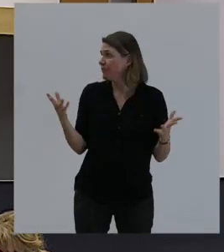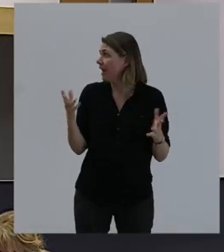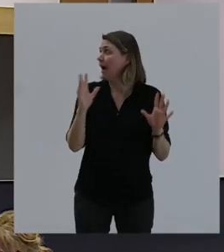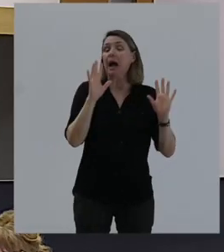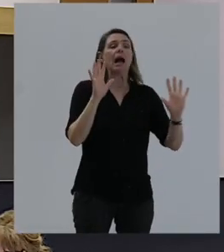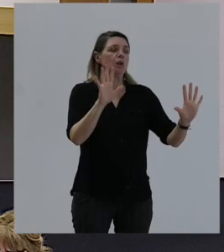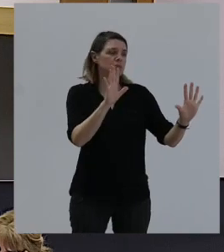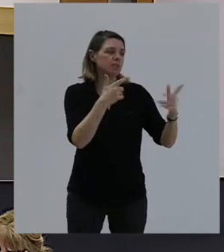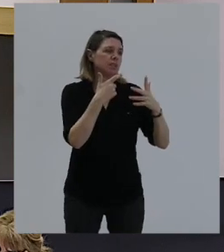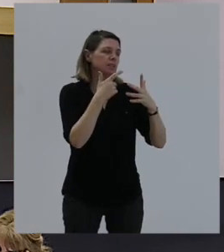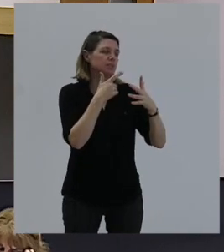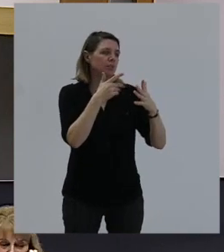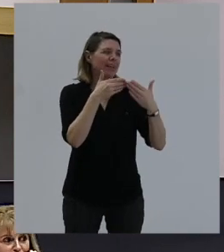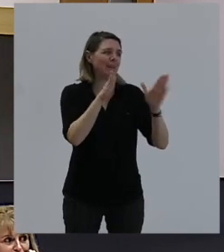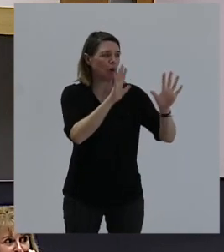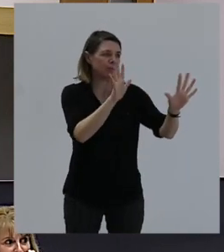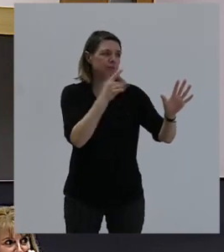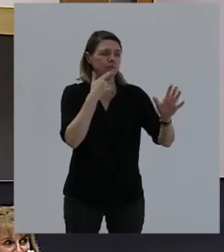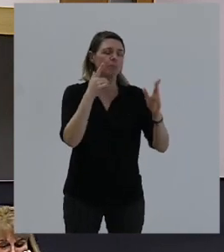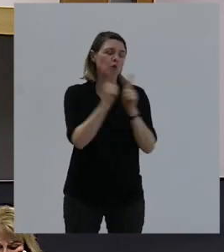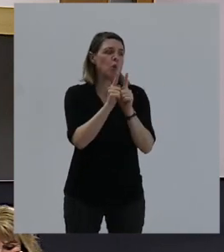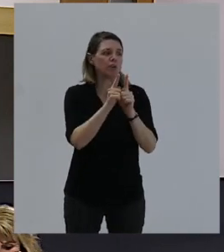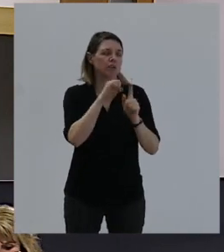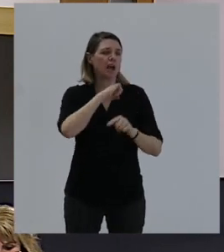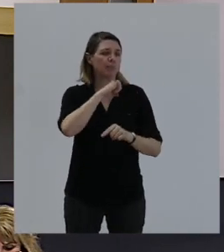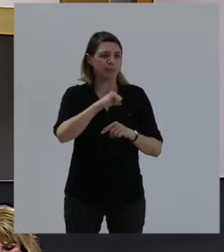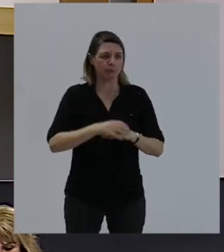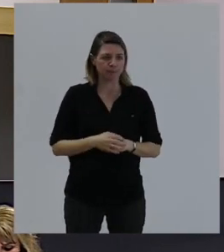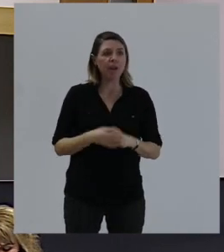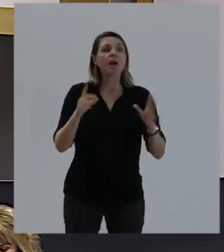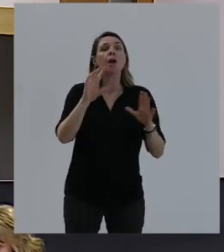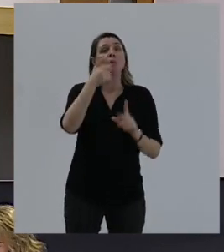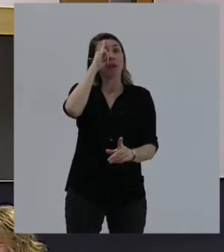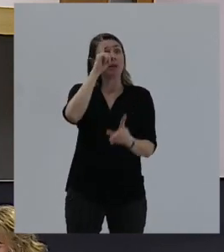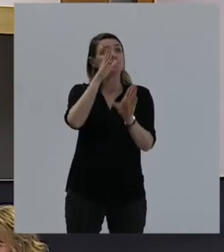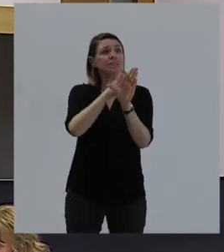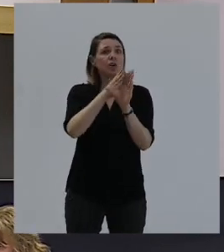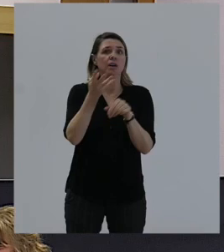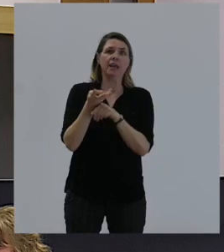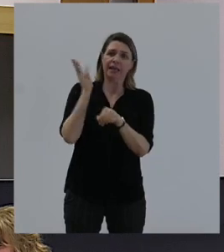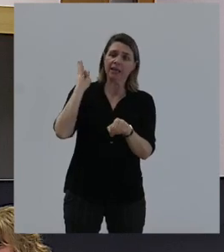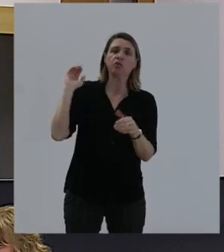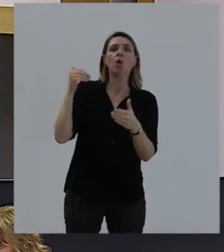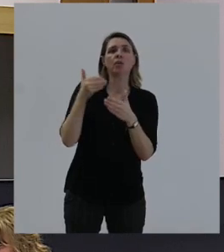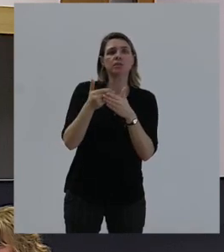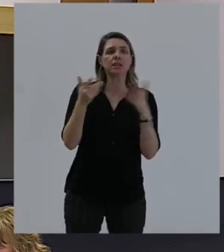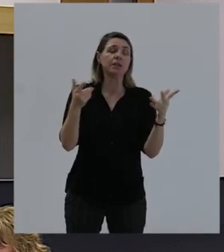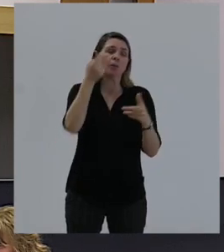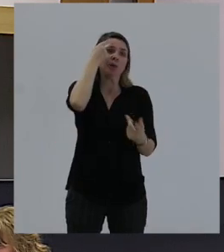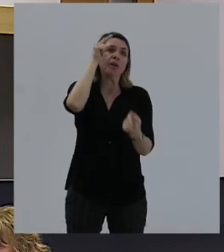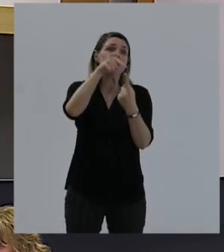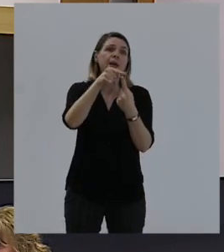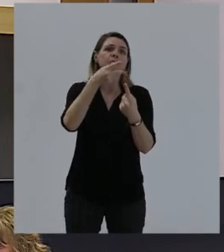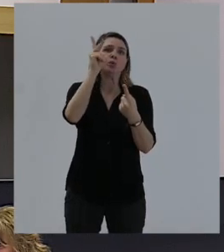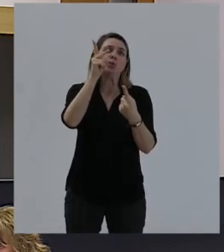petit peu, parce que quand même... Oui, mais rapidement. Mais rapidement. Ouais. D'abord, le psychologue, il y a 4 ans, c'était sur financement CEVEC, et ça concernait